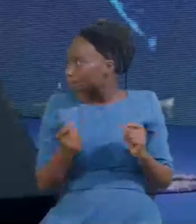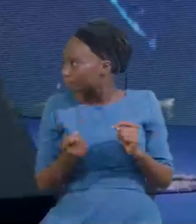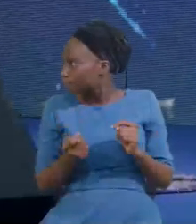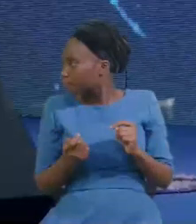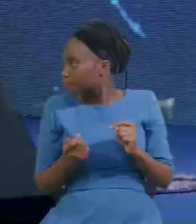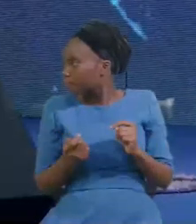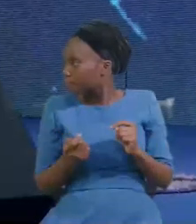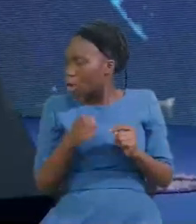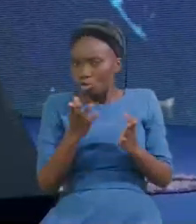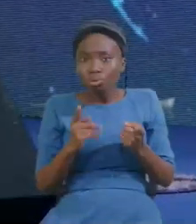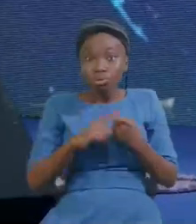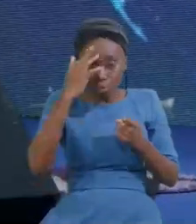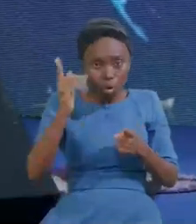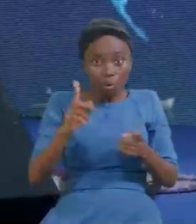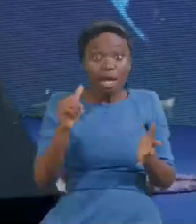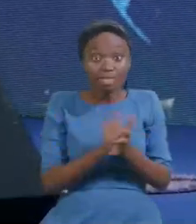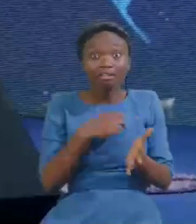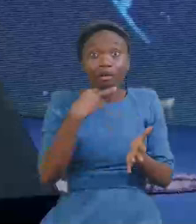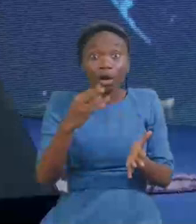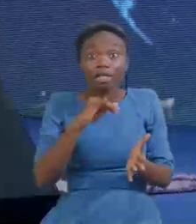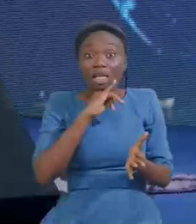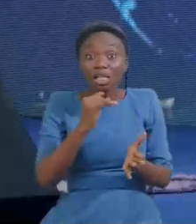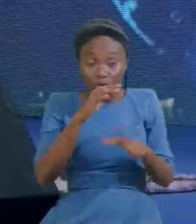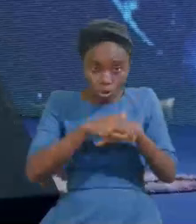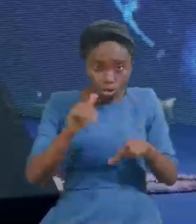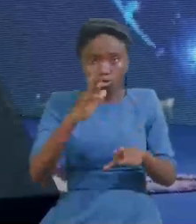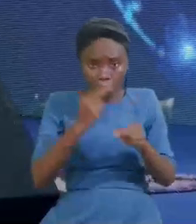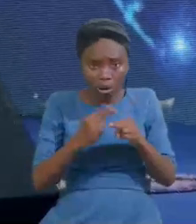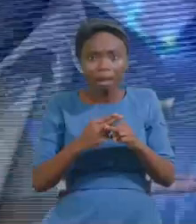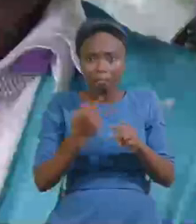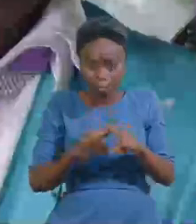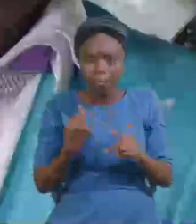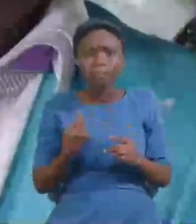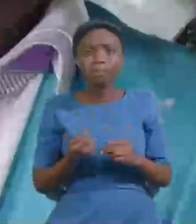nom, tu tournes la tête.